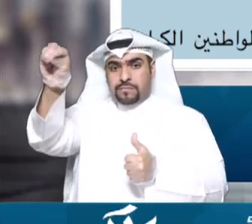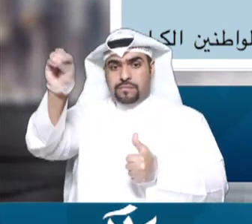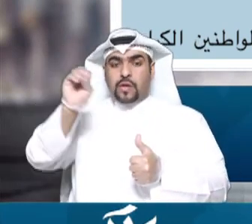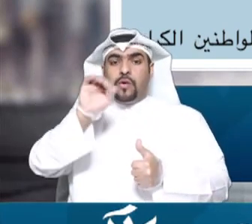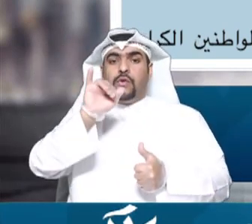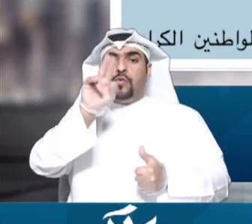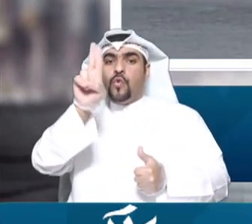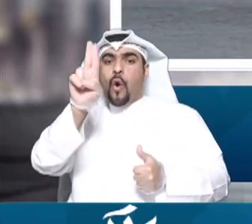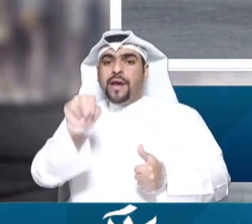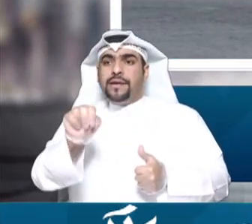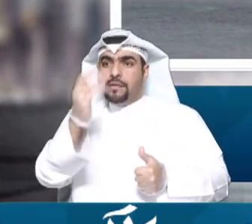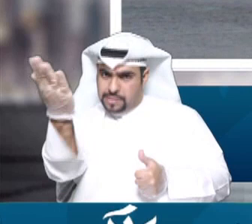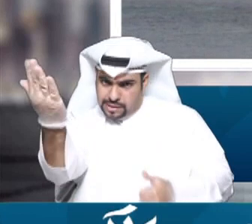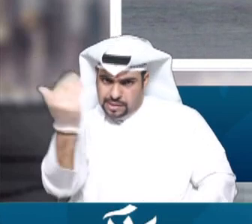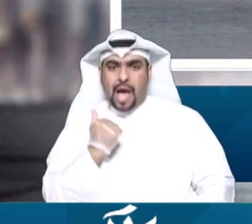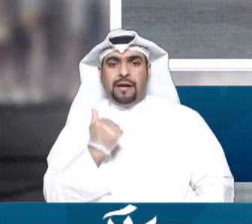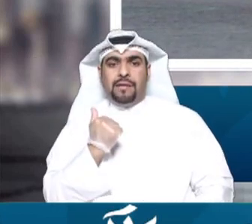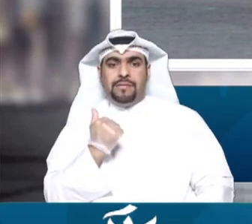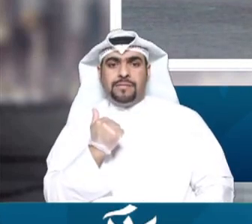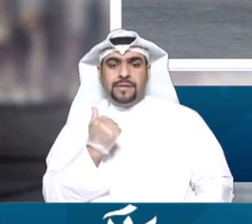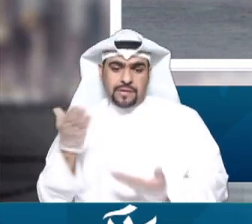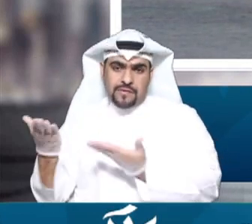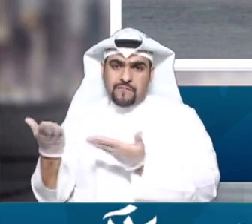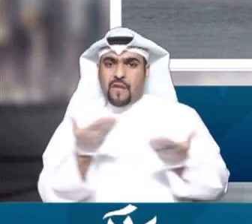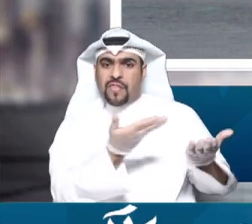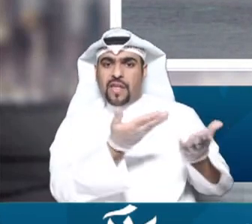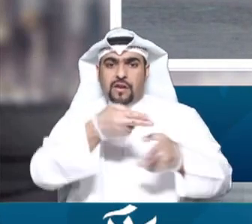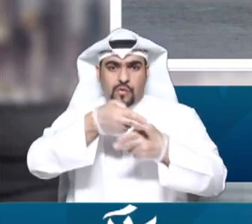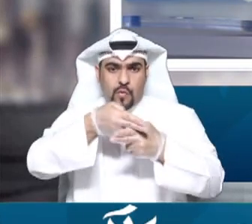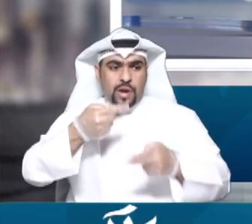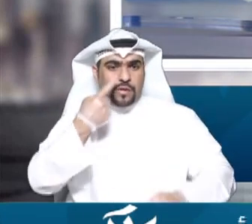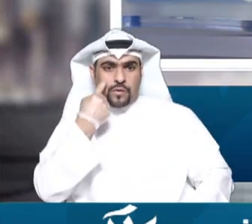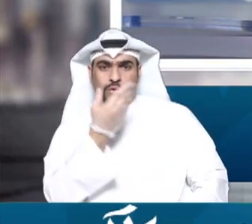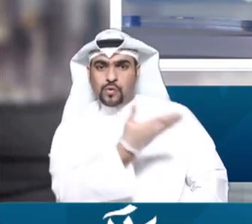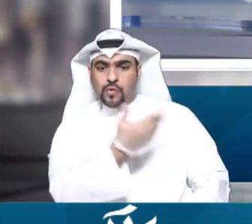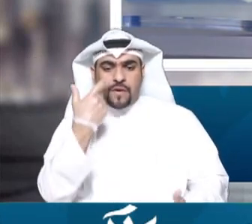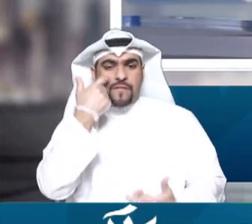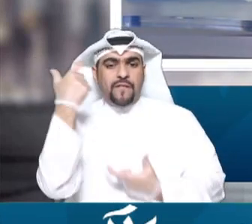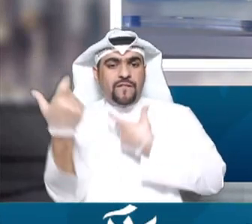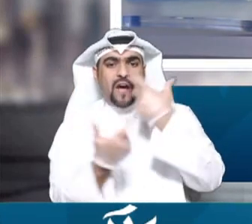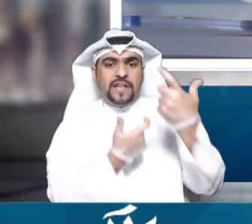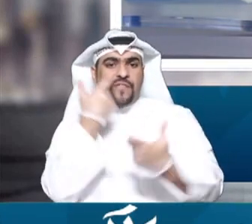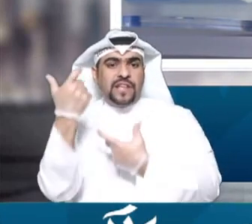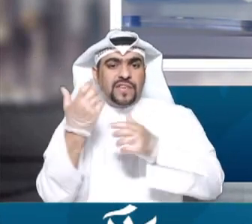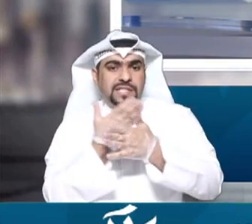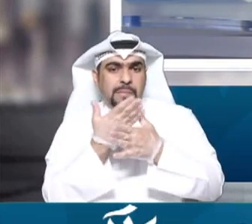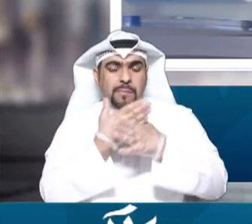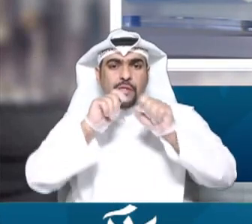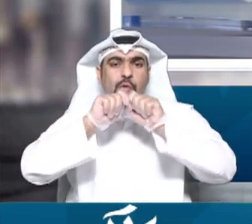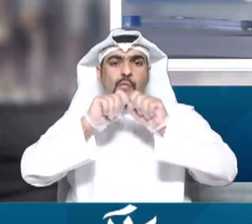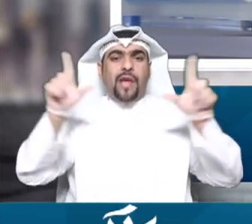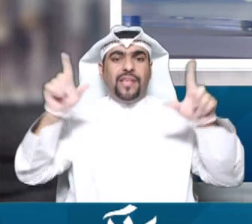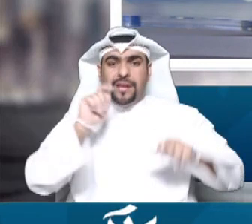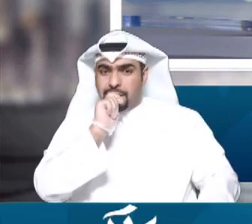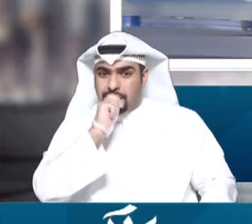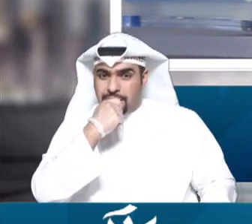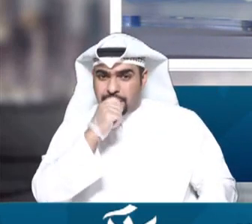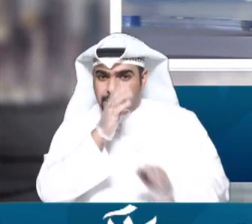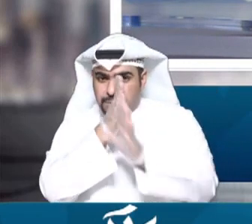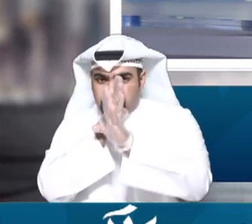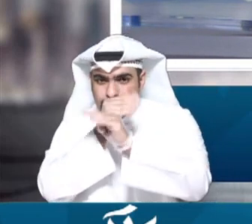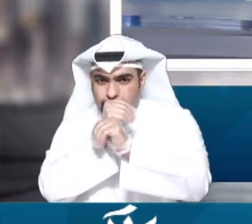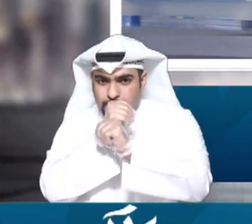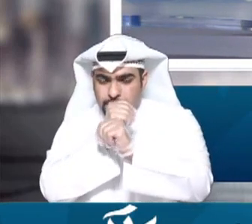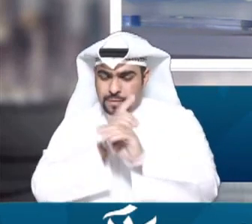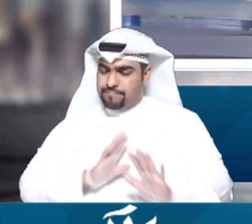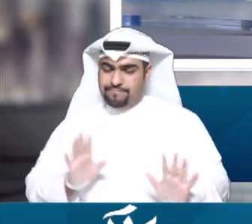وكنا من الأوائل. وقام بالفعل فريق من منظمة الصحة الدولية بزيارة دولة الكويت وتفقد الإجراءات،